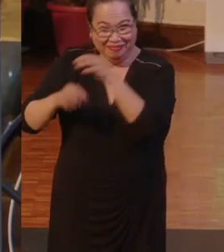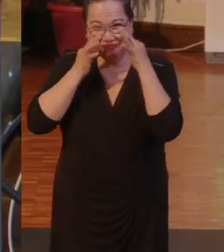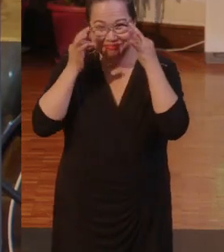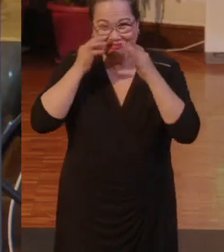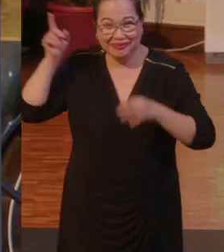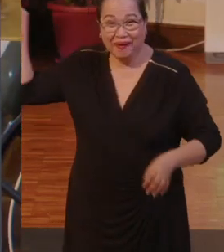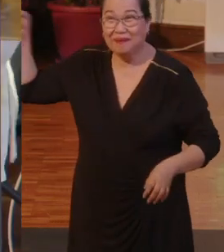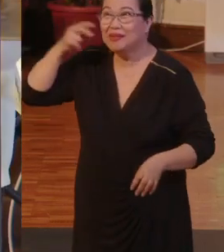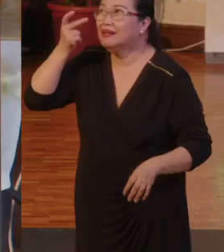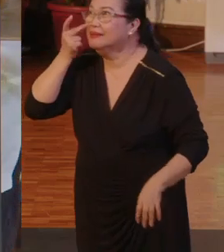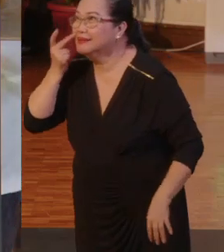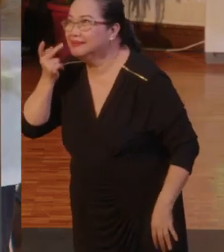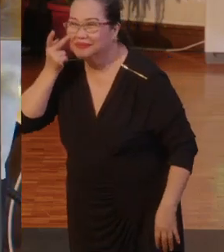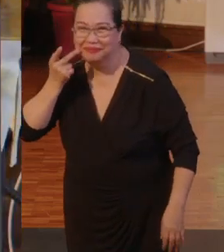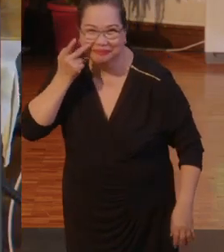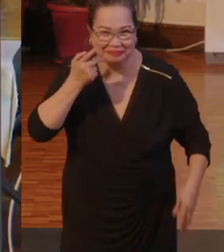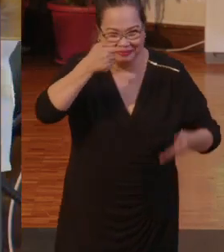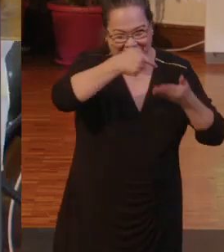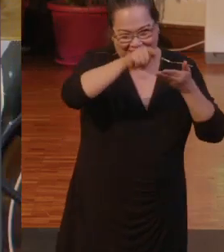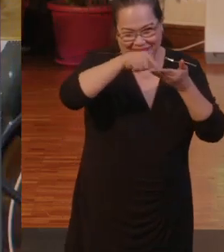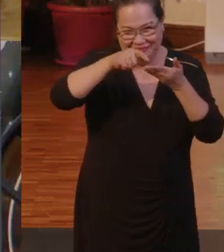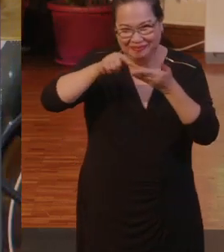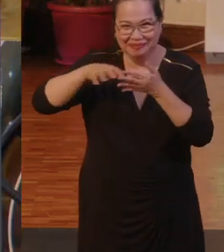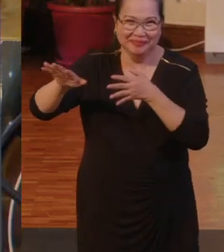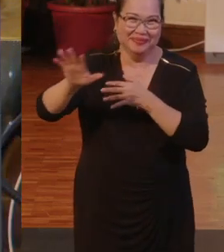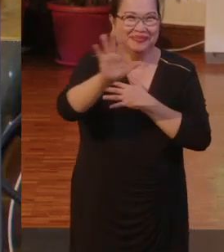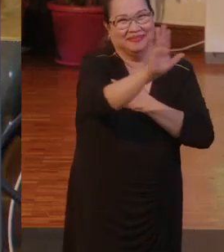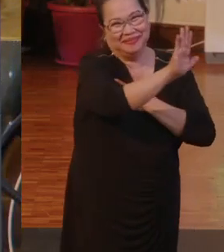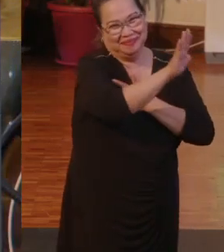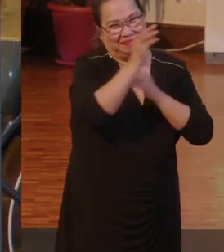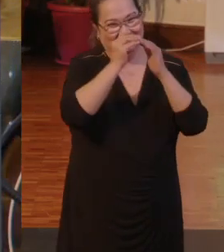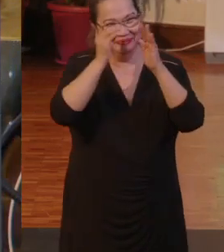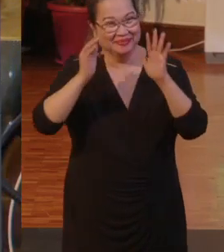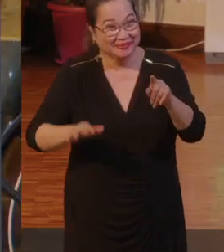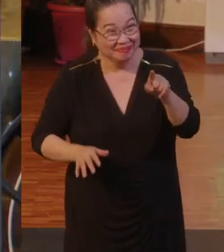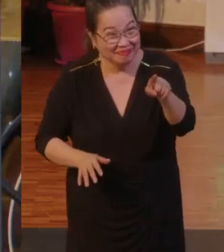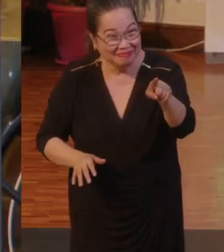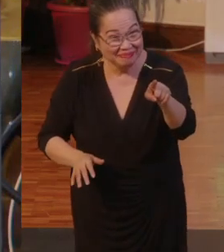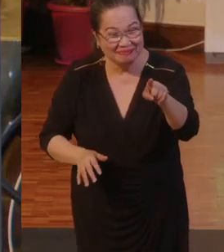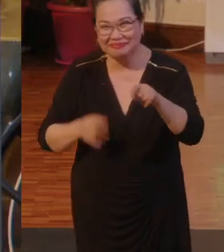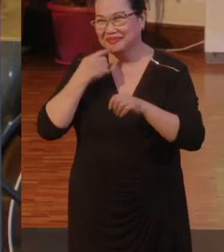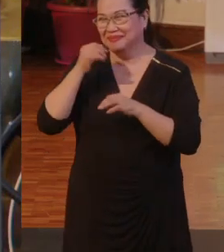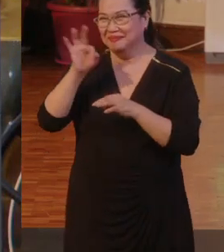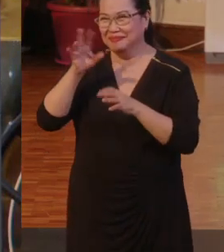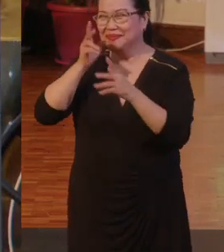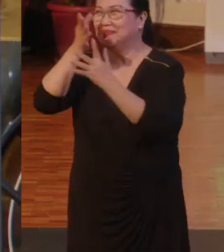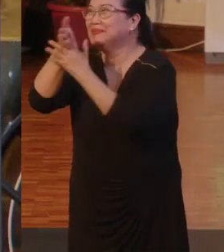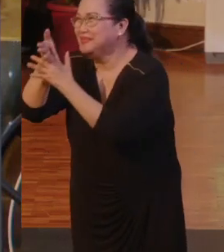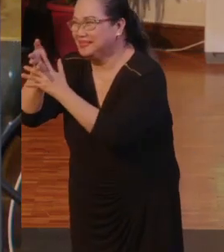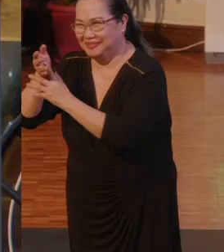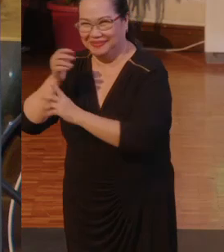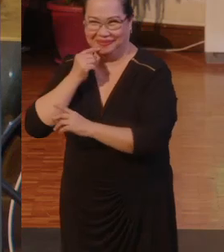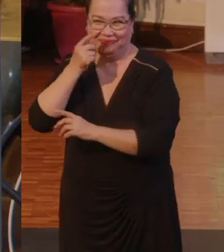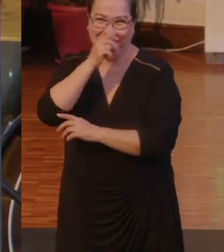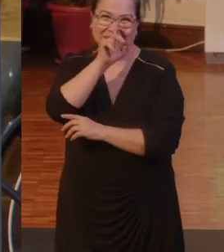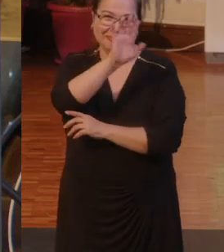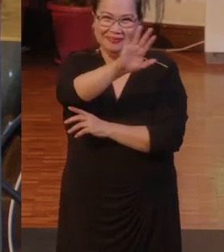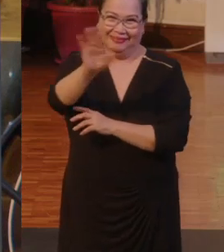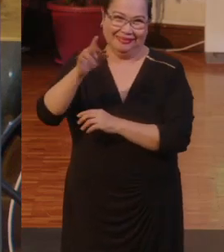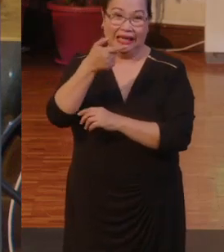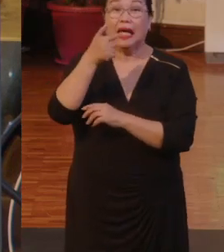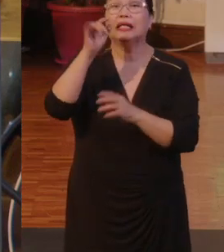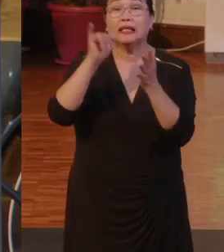or sword? As it is written, for your sake we are being killed all the day long. We are regarded